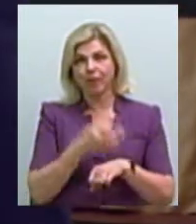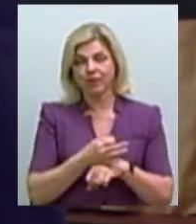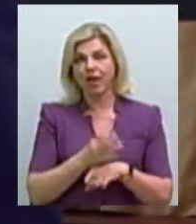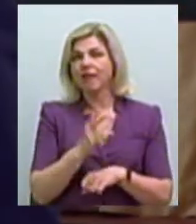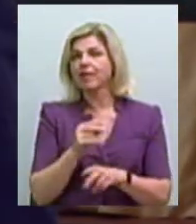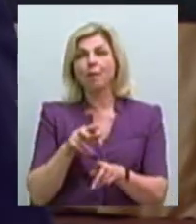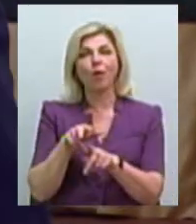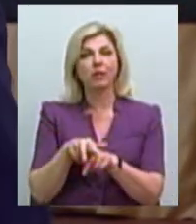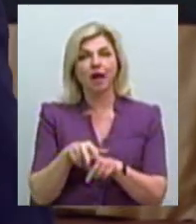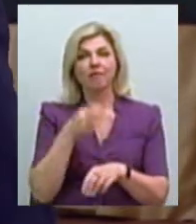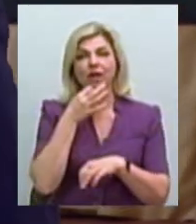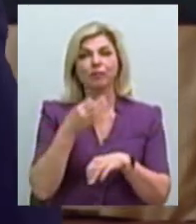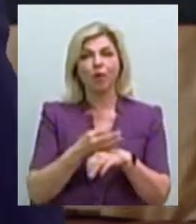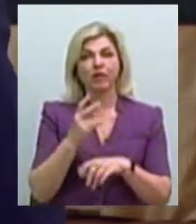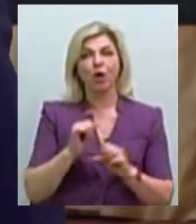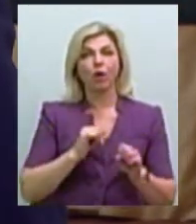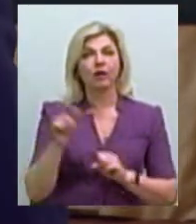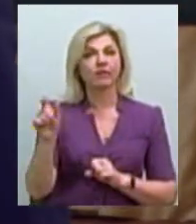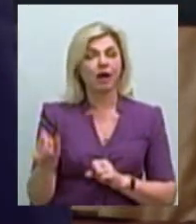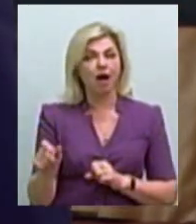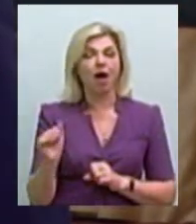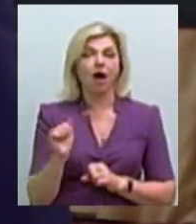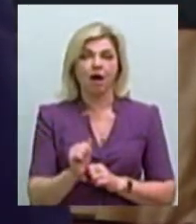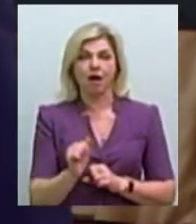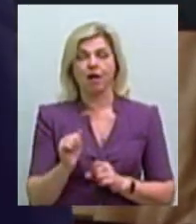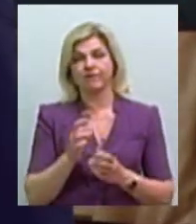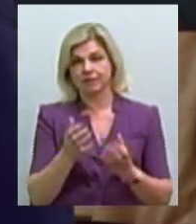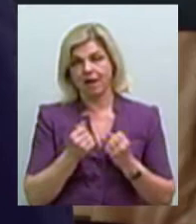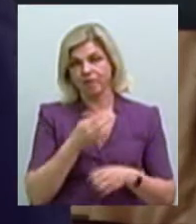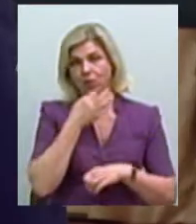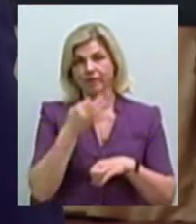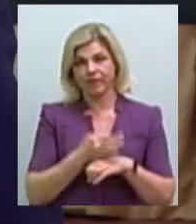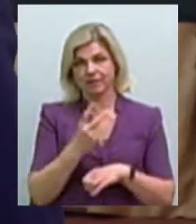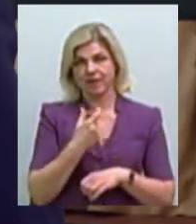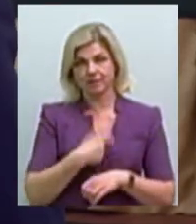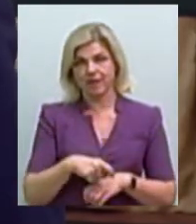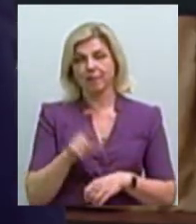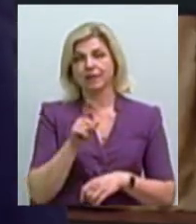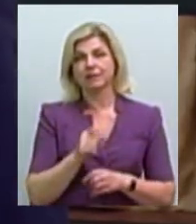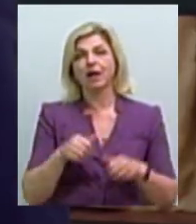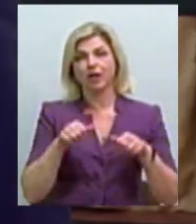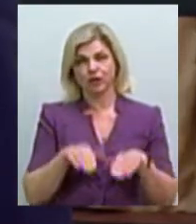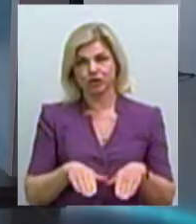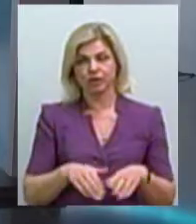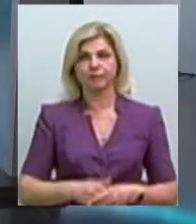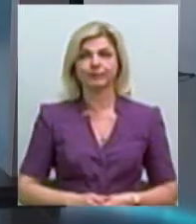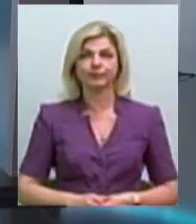поклав відповідальність на керівника, а кожен з вас взяв на себе відповідальність за прийняте